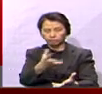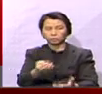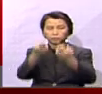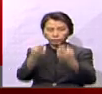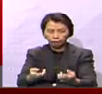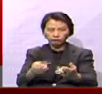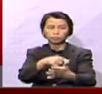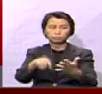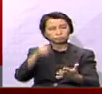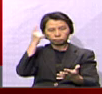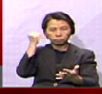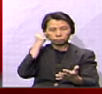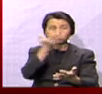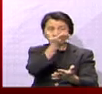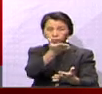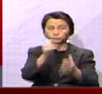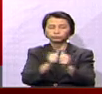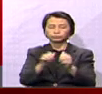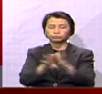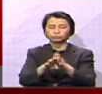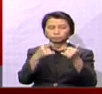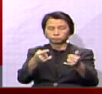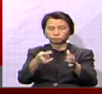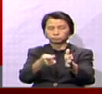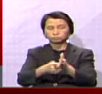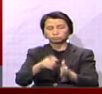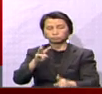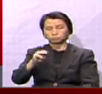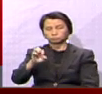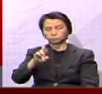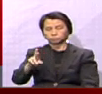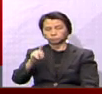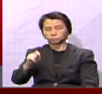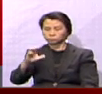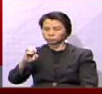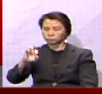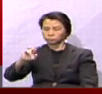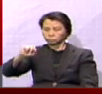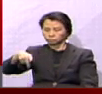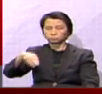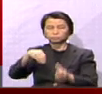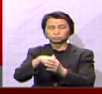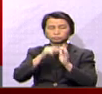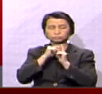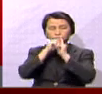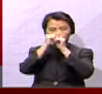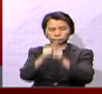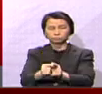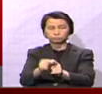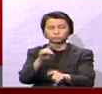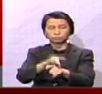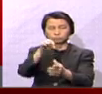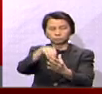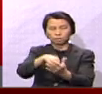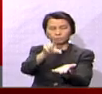ringan. Perkara itu dimaklumkan Mass Rapid Transit Corporation Sdn Bhd MRT Corp dalam satu kenyataan